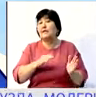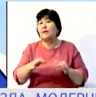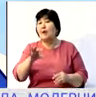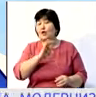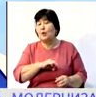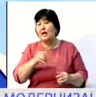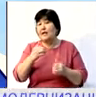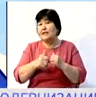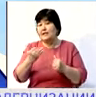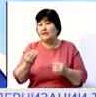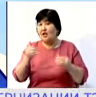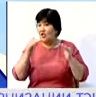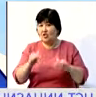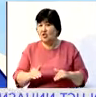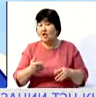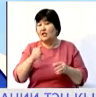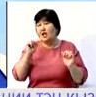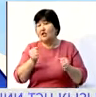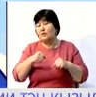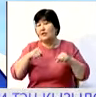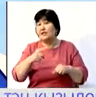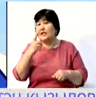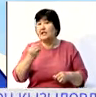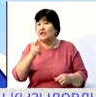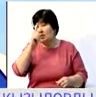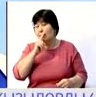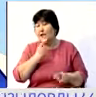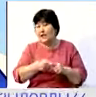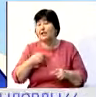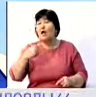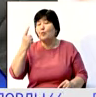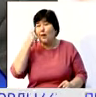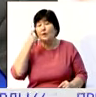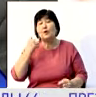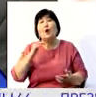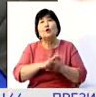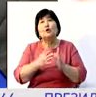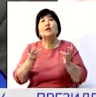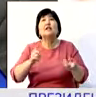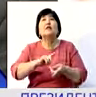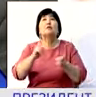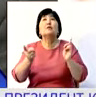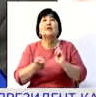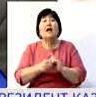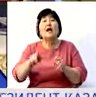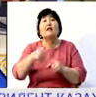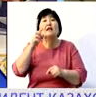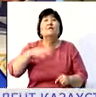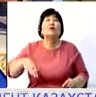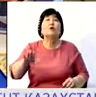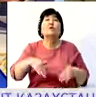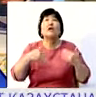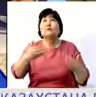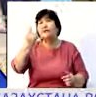доход населения региона ниже. Это невозможно решить за день или месяц. Я это понимаю, но ситуацию надо менять. Глава государства